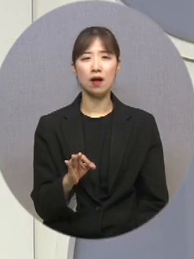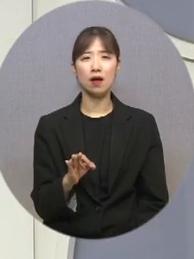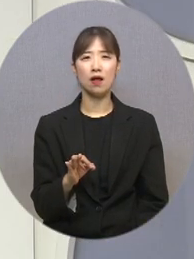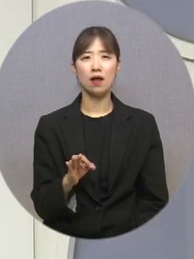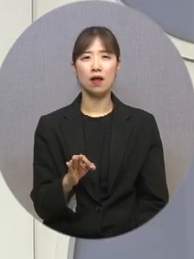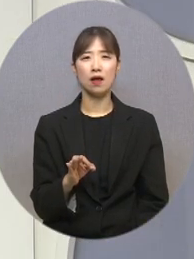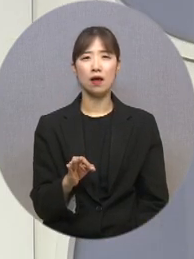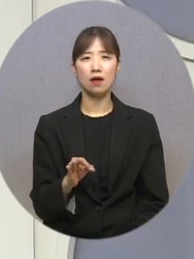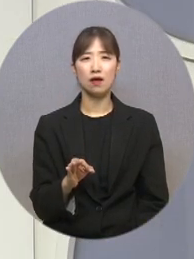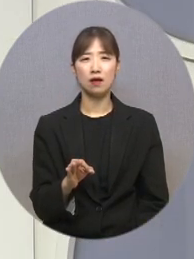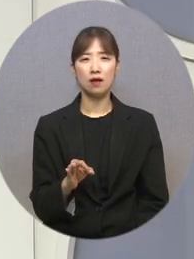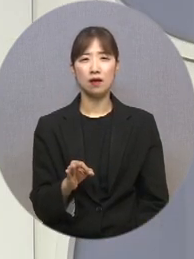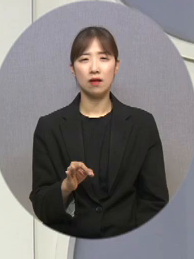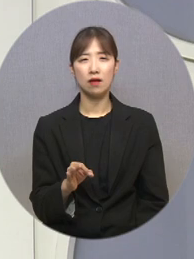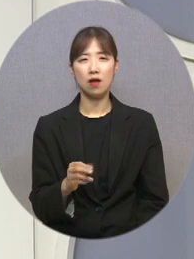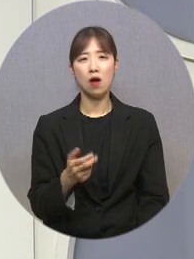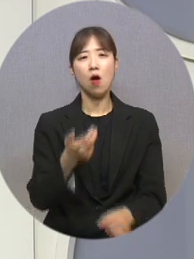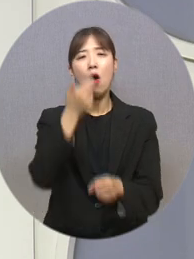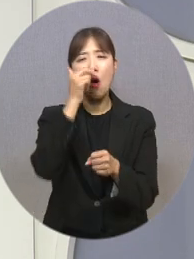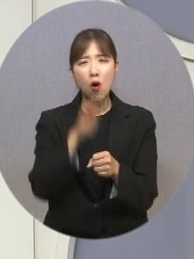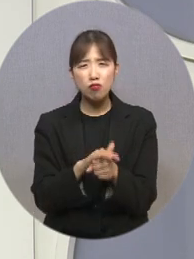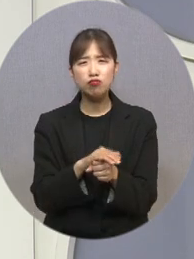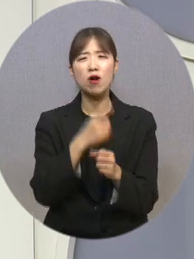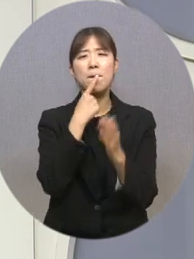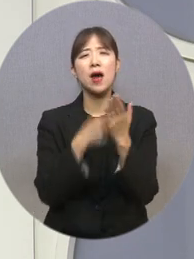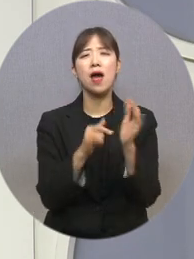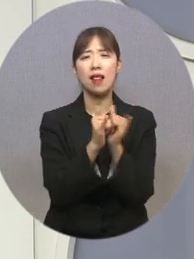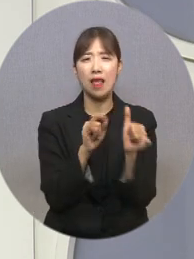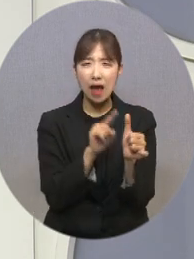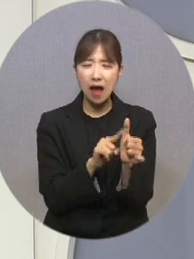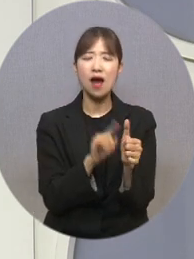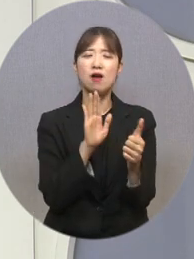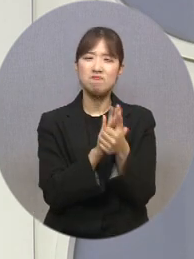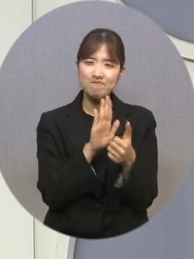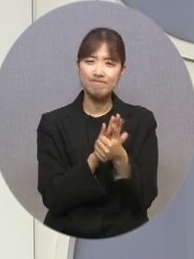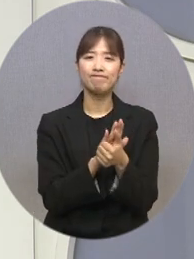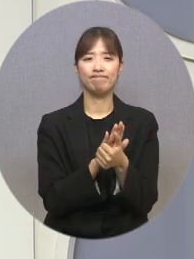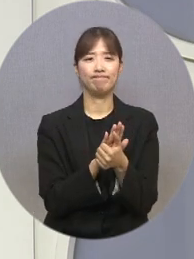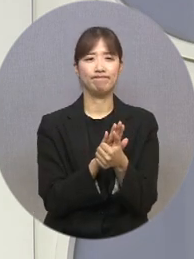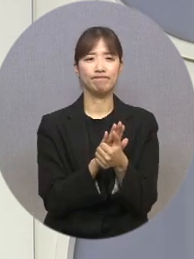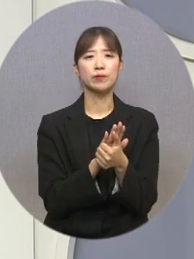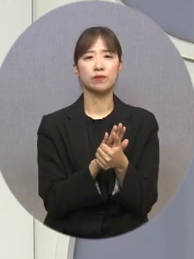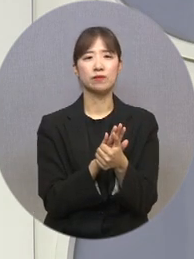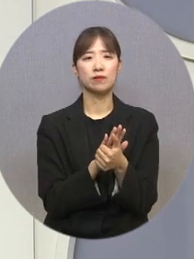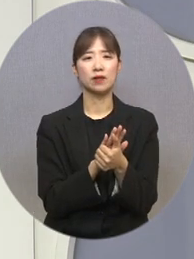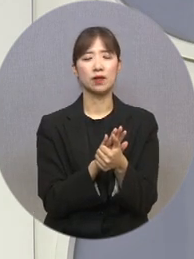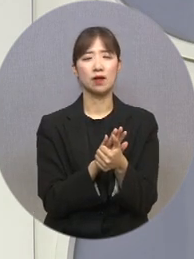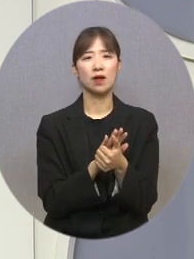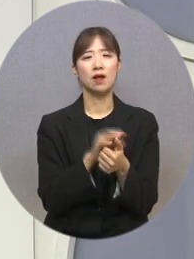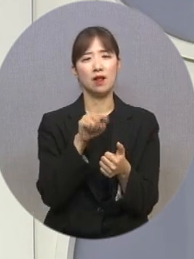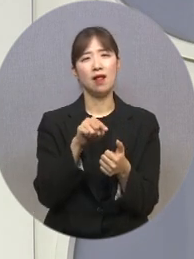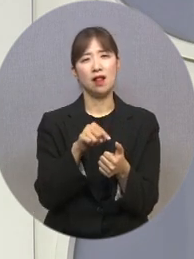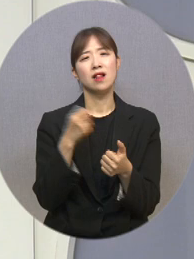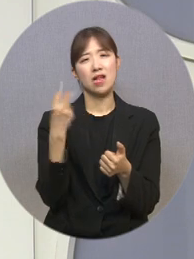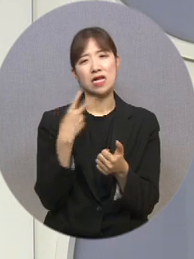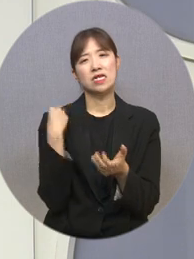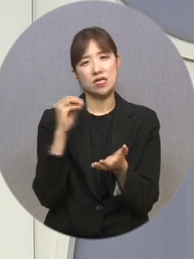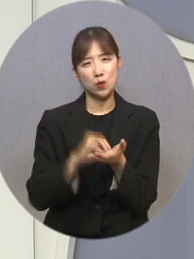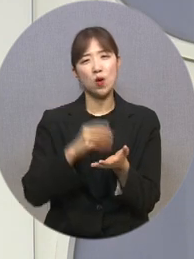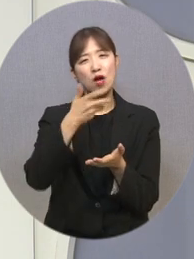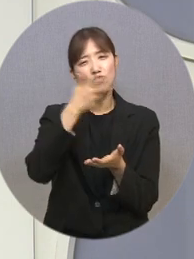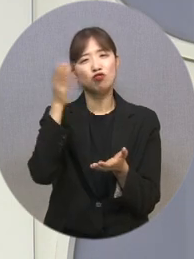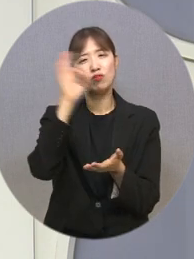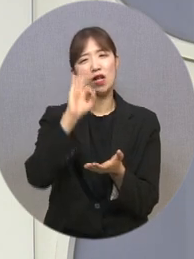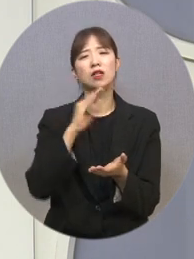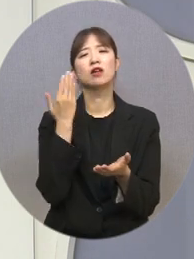그 진짜 피해자들의 그 억울한 그런 걸 피해를 구제해줘서 피해자들에게 빼앗긴 꿈을 찾아주는 사람이